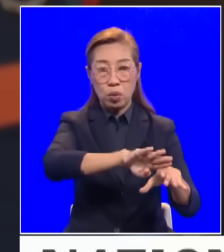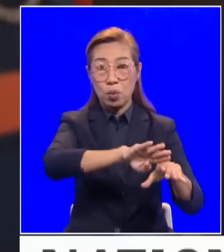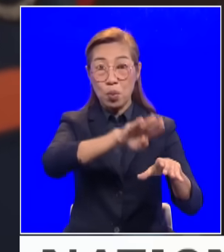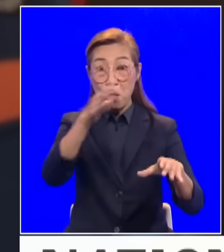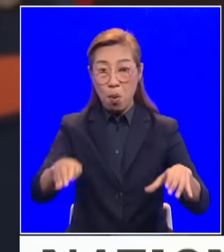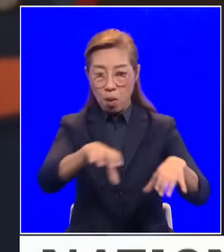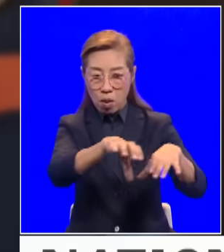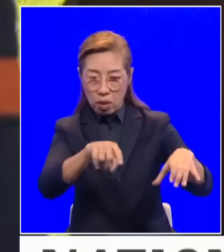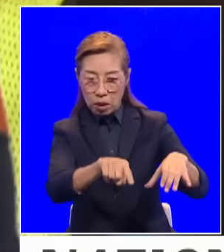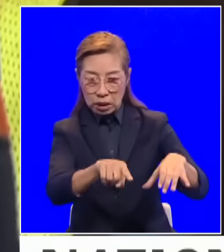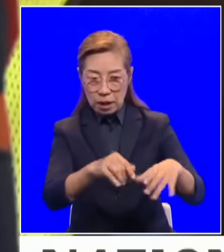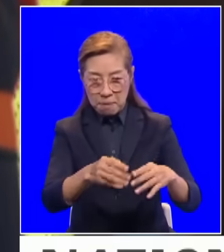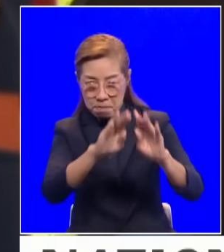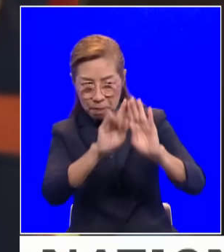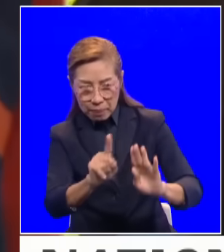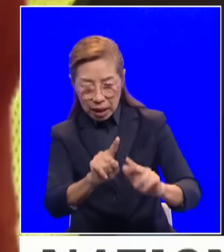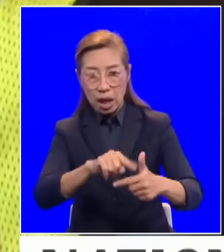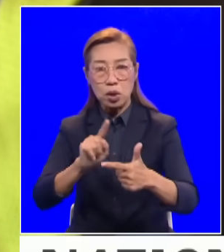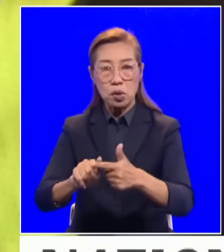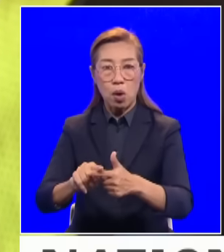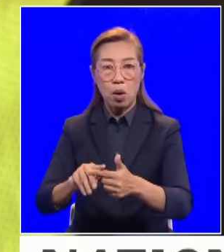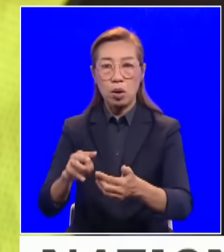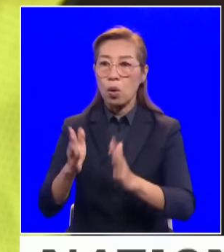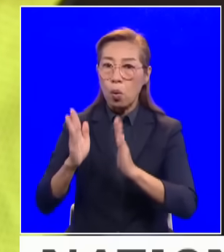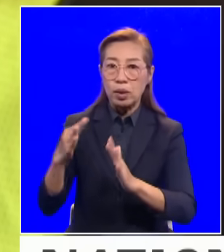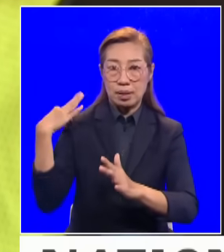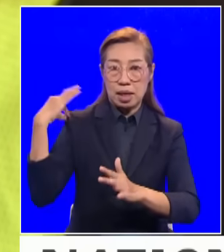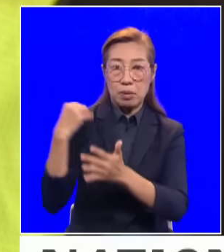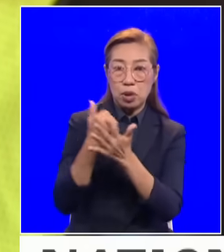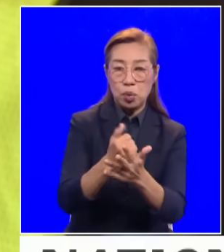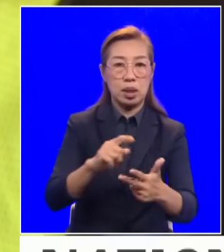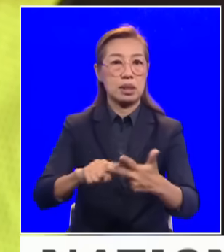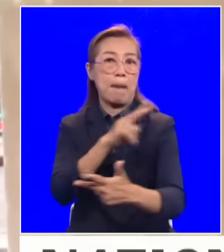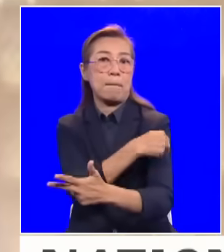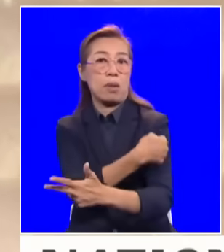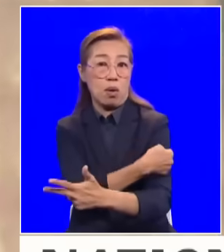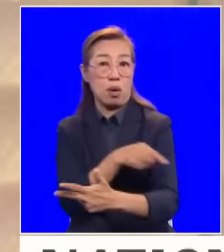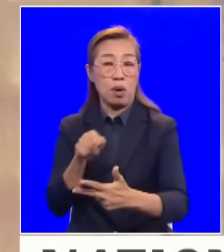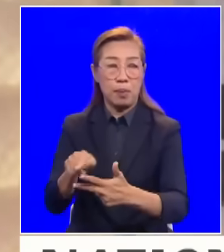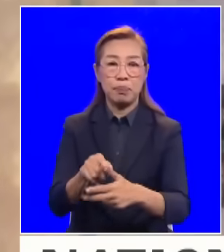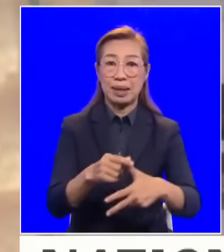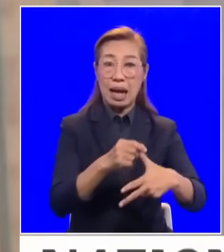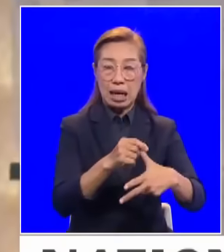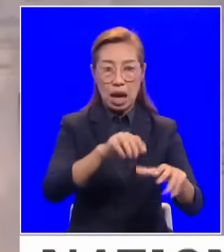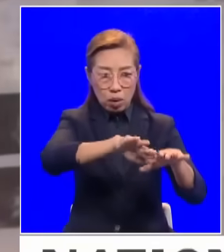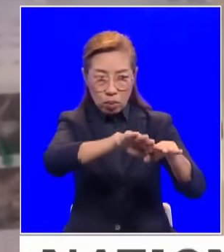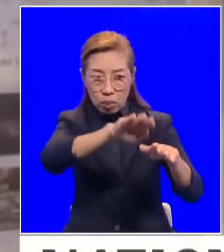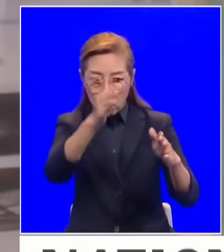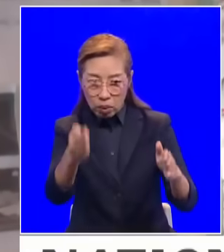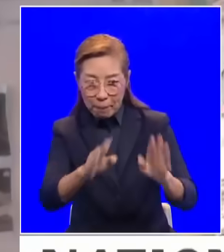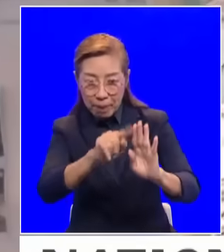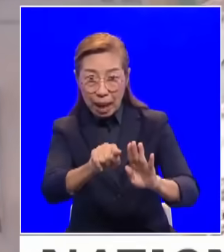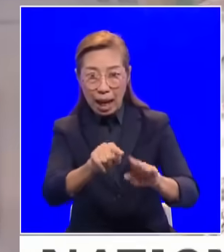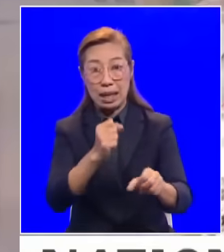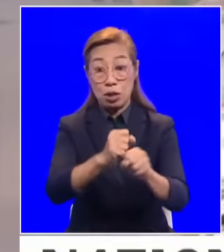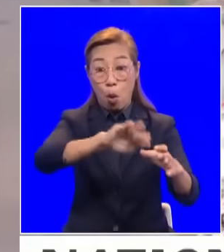ยแล้วก็3ทีมการแพทย์ที่จะต้องเข้าไปช่วยเหลือด้านที่1นะคะสายวิศวกรรมเนี่ยจะใช้วิธีสร้างอุโมงค์ซ้อนอุโม